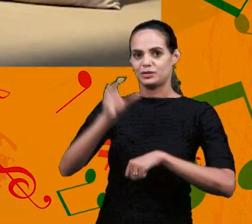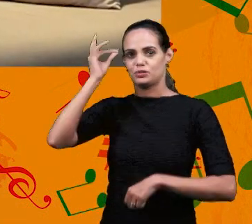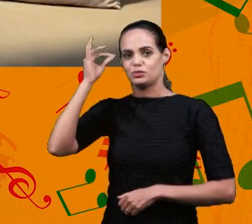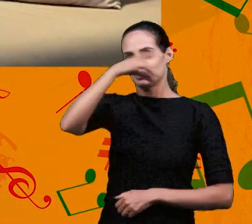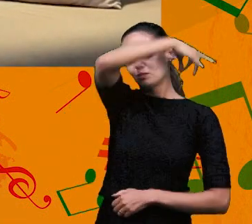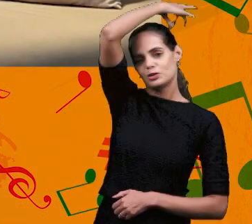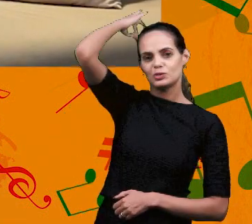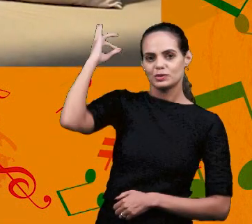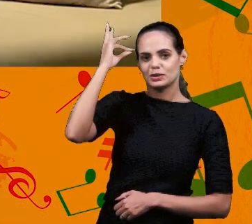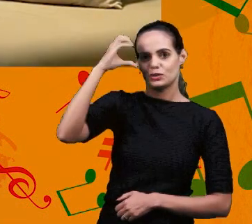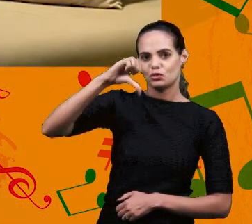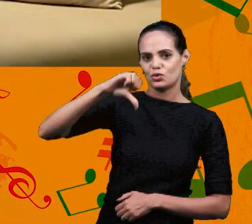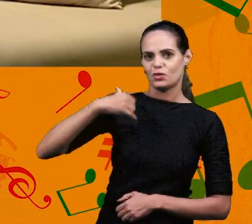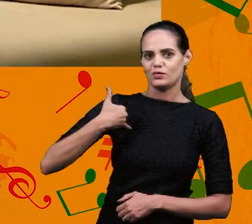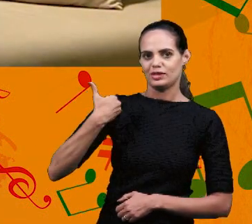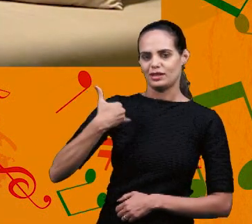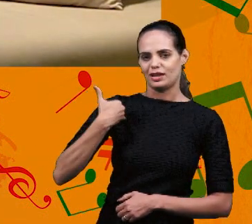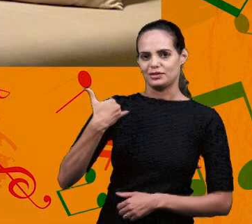Espírito Santo.